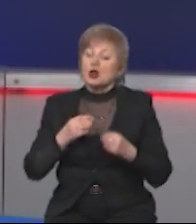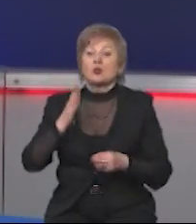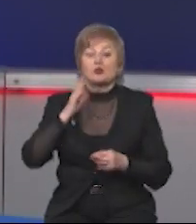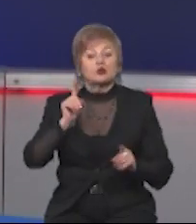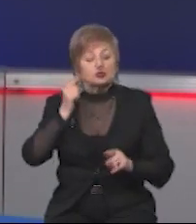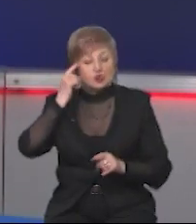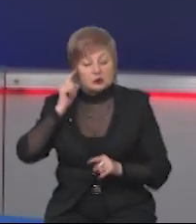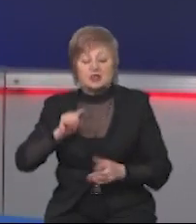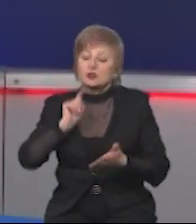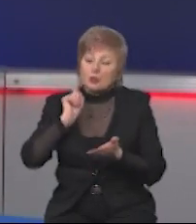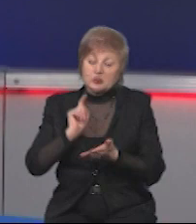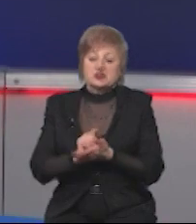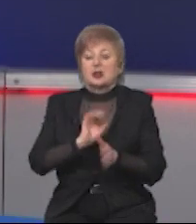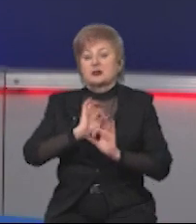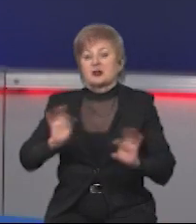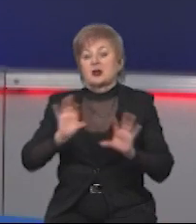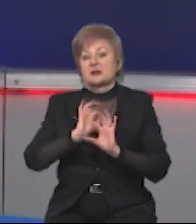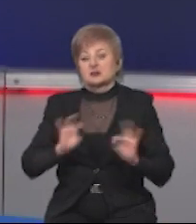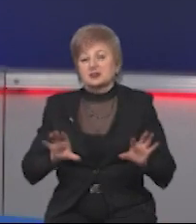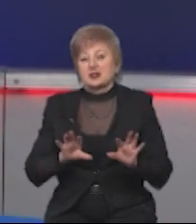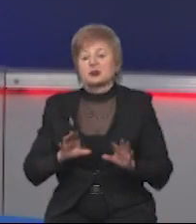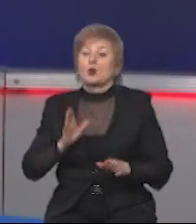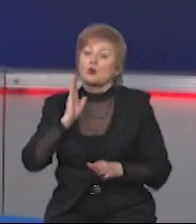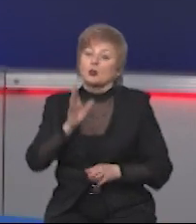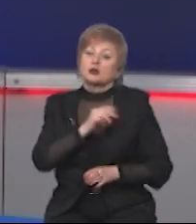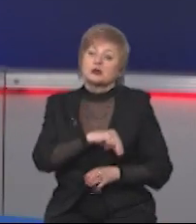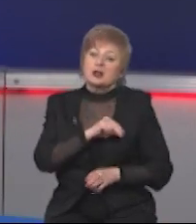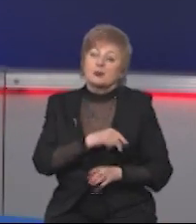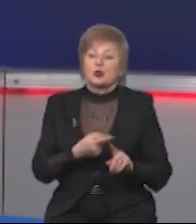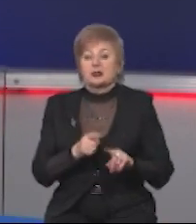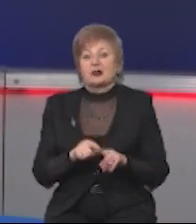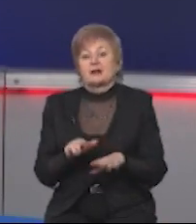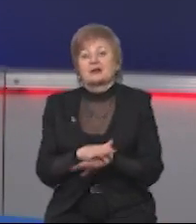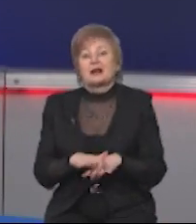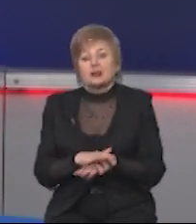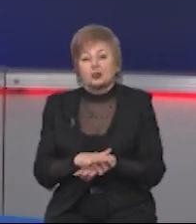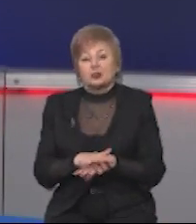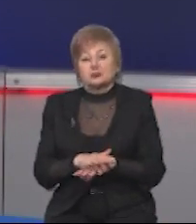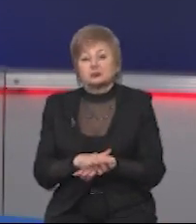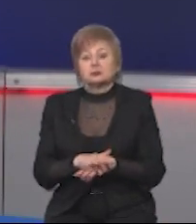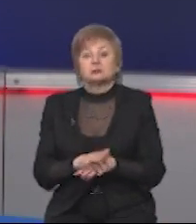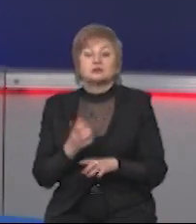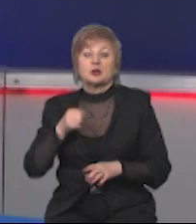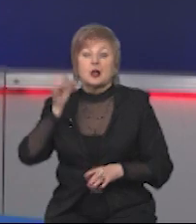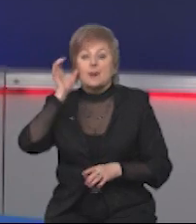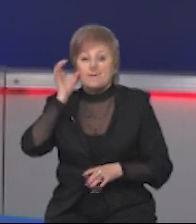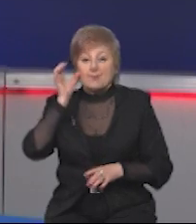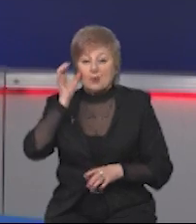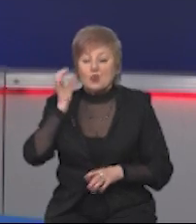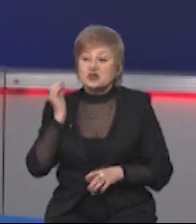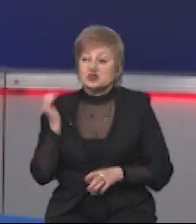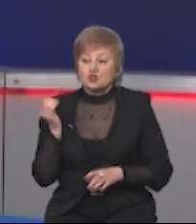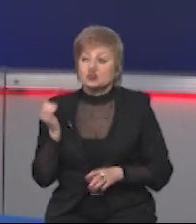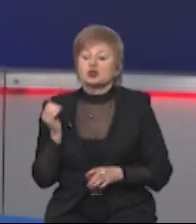інформація, згодом обов'язково прокоментувати, чи запрацює цей ринок. І давайте послухаємо думку Андрія